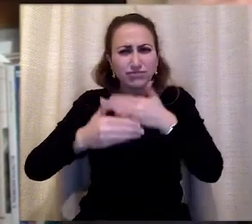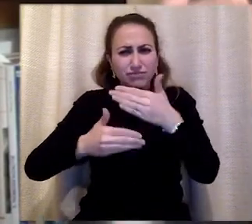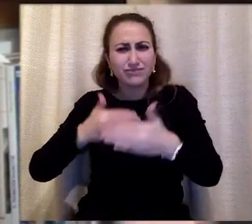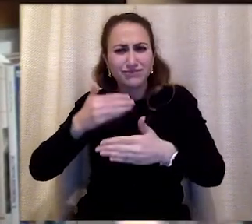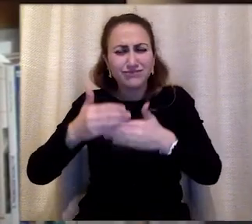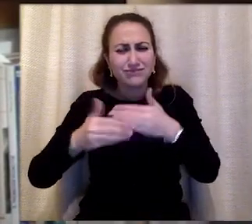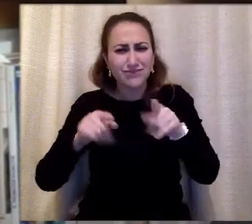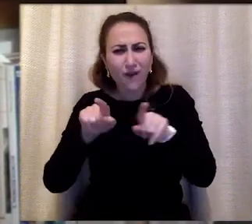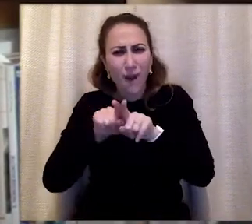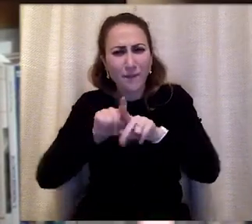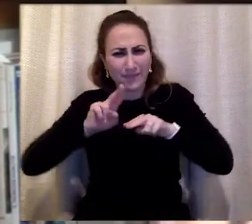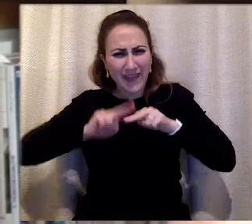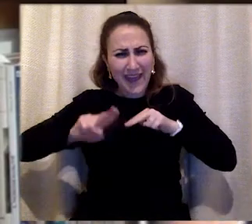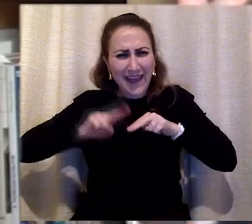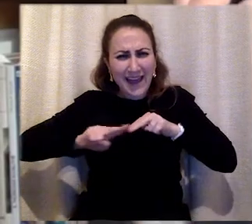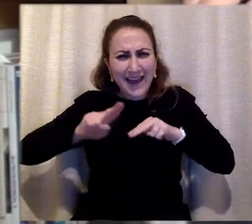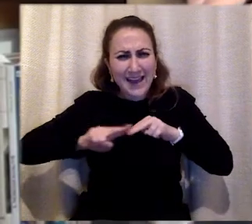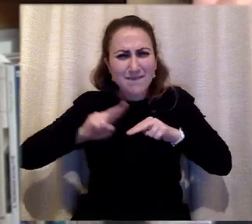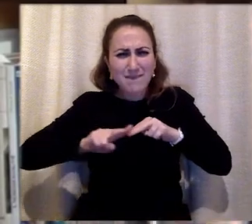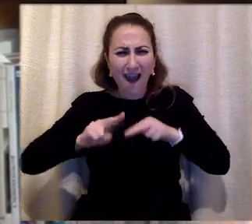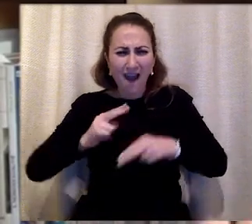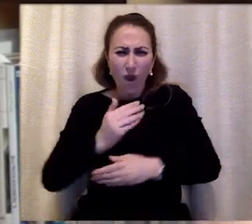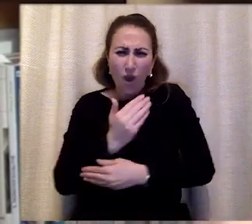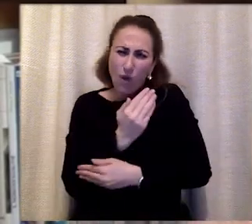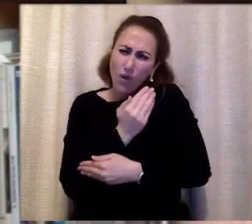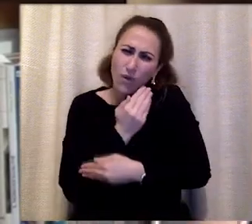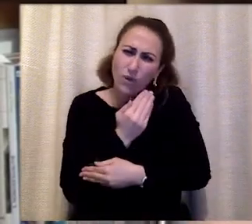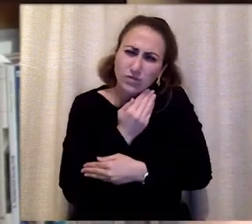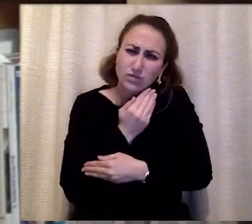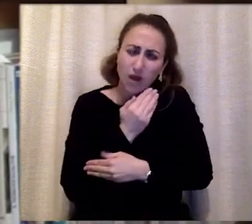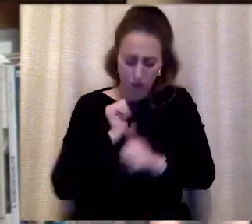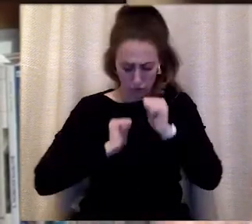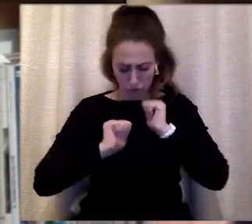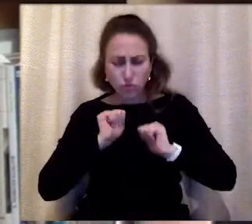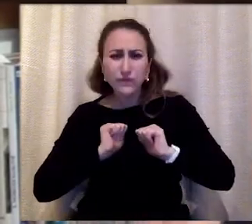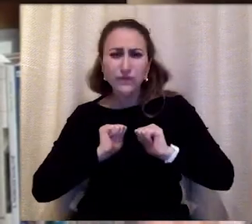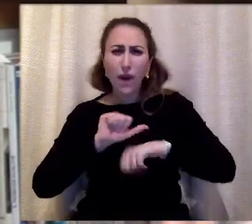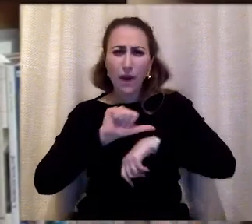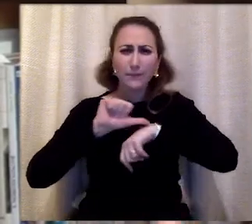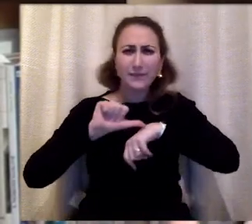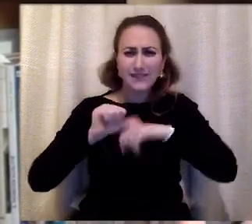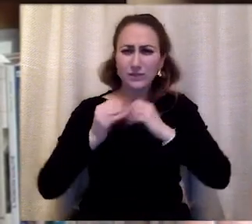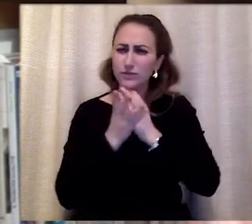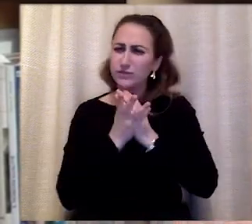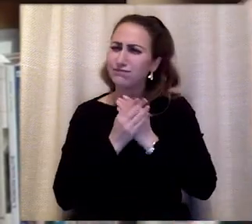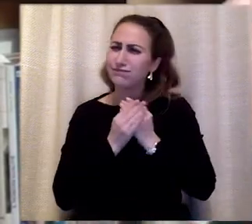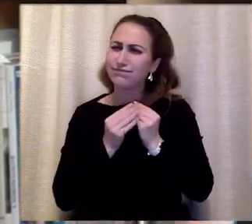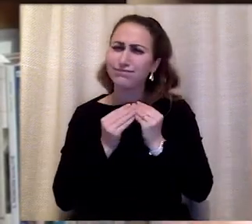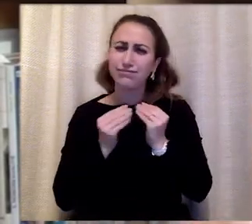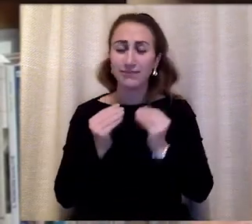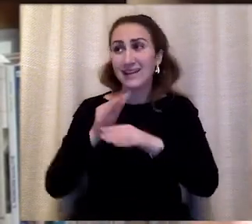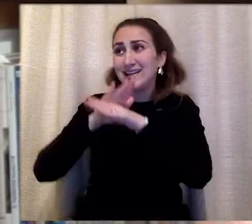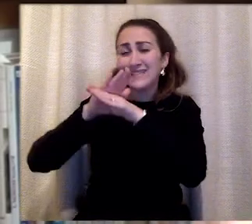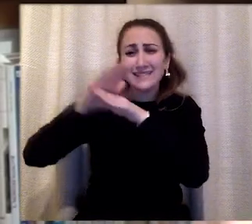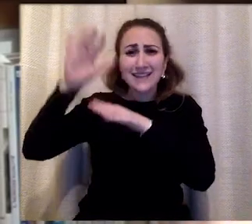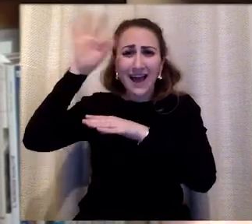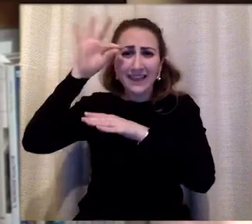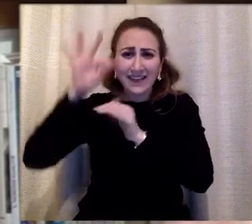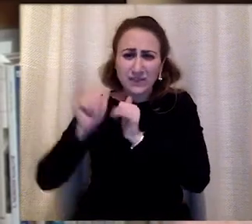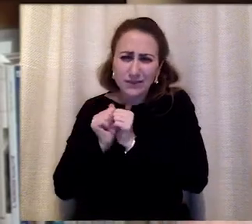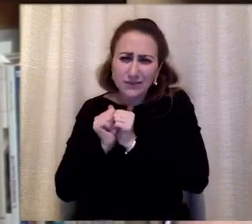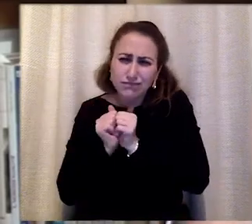le consolateur, comme celui qui peut être là à côté de nous et faire son